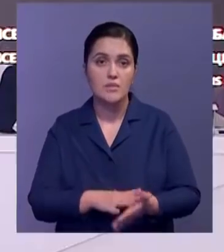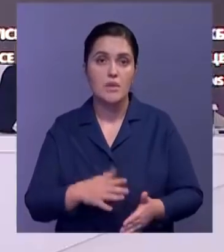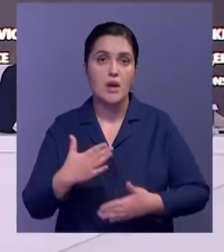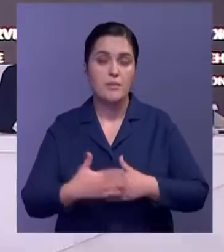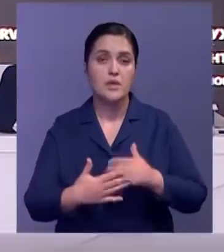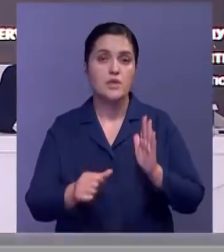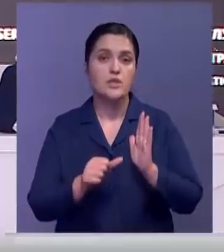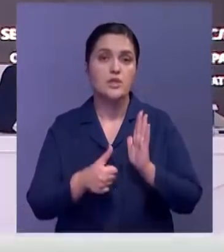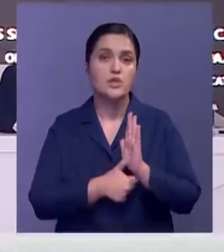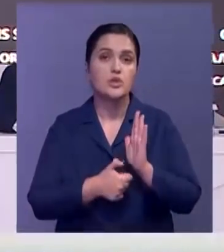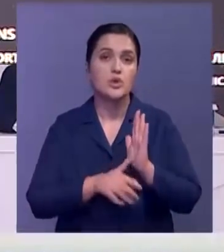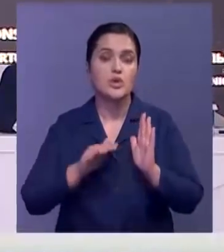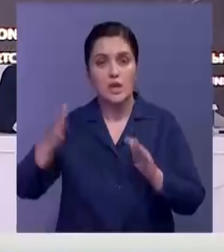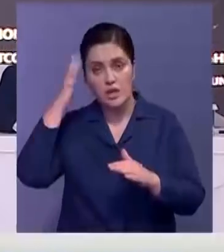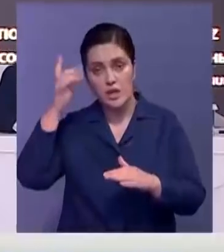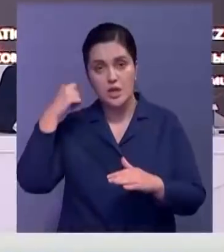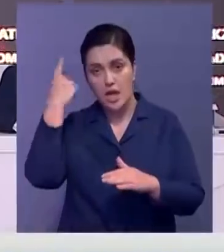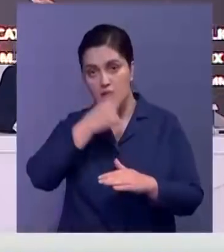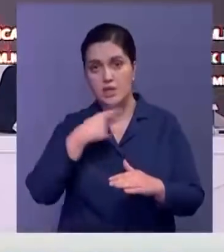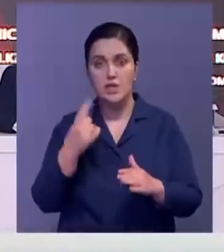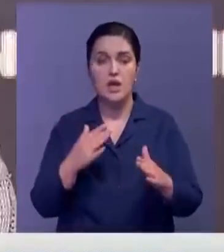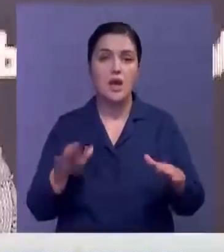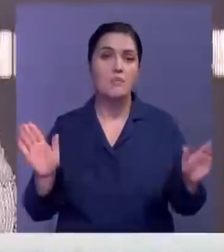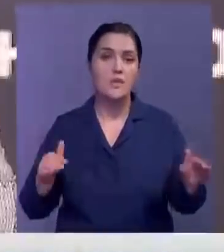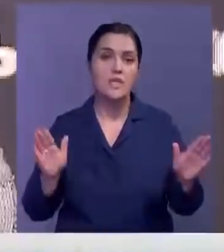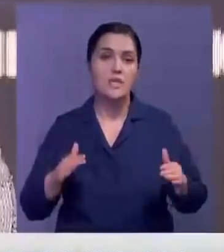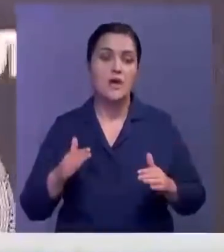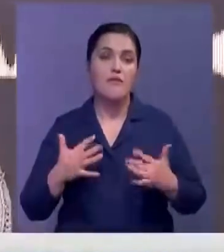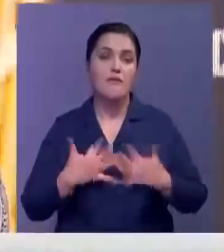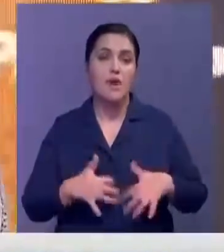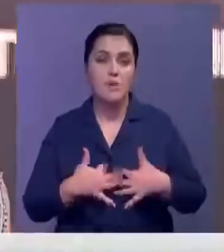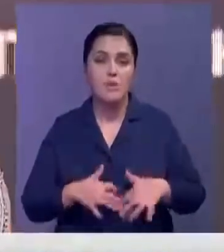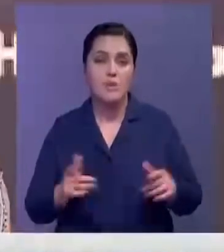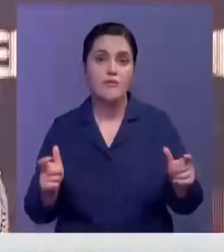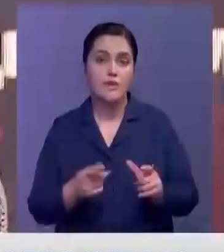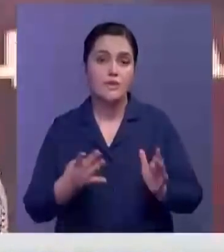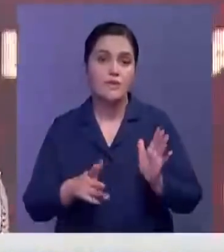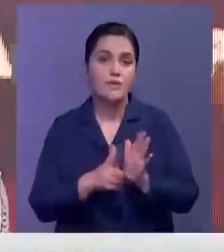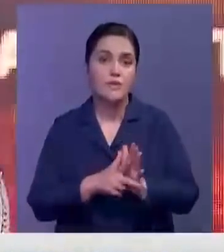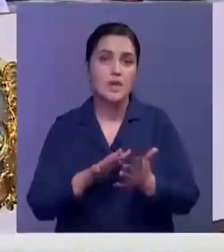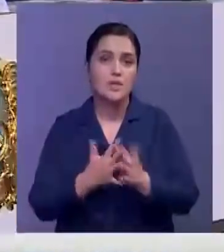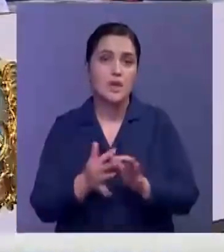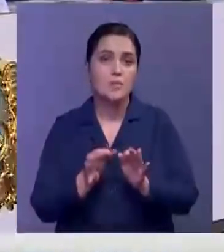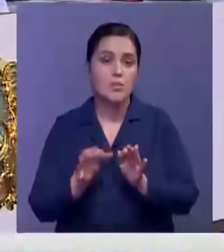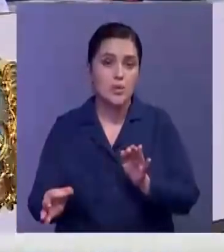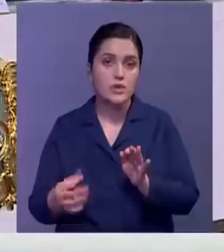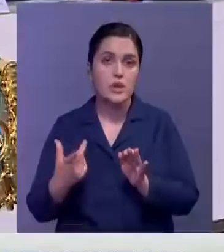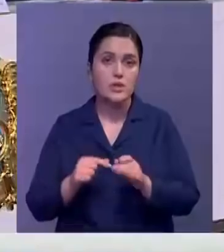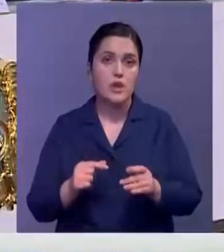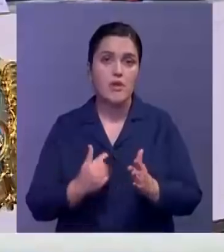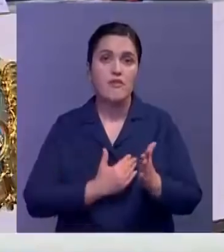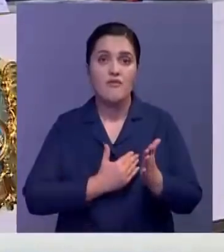почти 600 тысяч голов на личных подворьях и птицефабриках. Карантин введен в 48 населенных пунктах, где